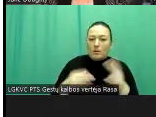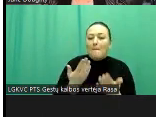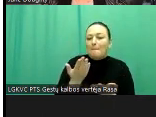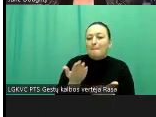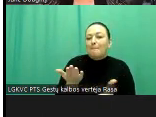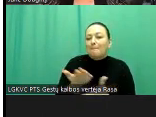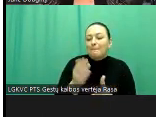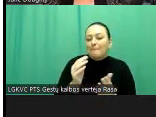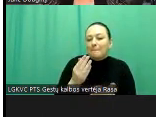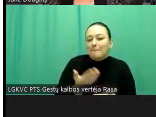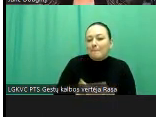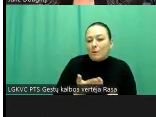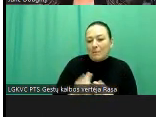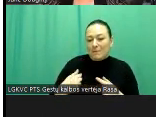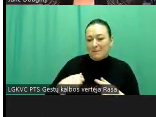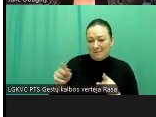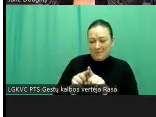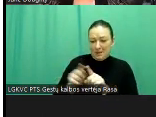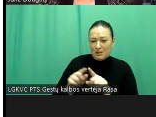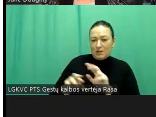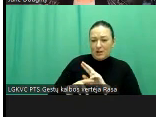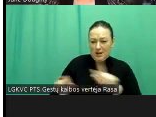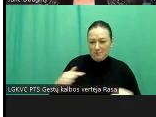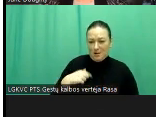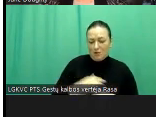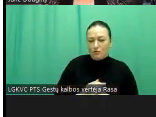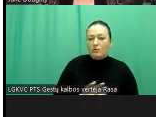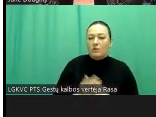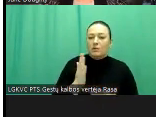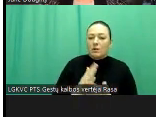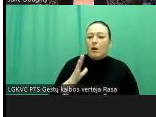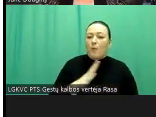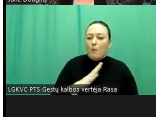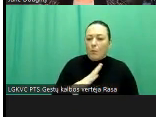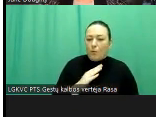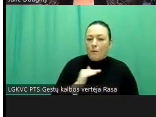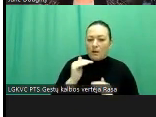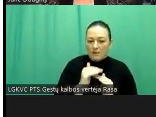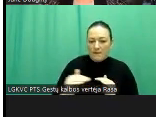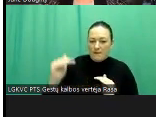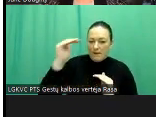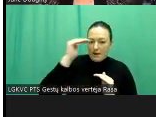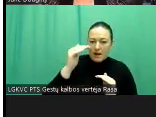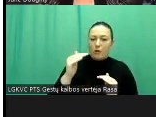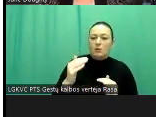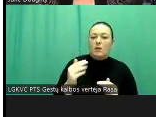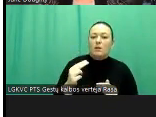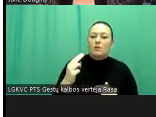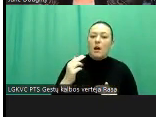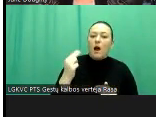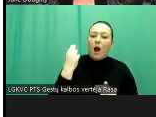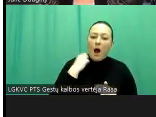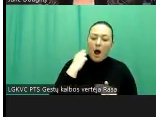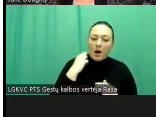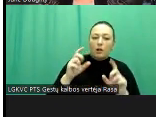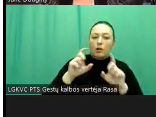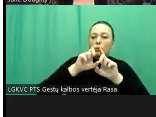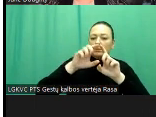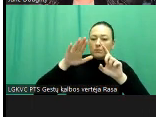patarėjas, panašiai kaip aš. Kita džiai. Jis yra buvęs vyriausiojo Jungtinės karalystės